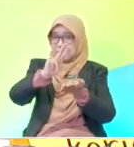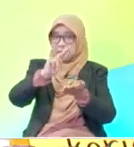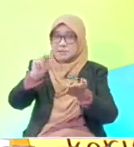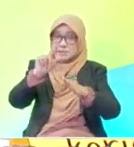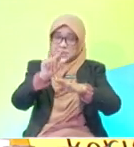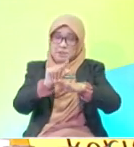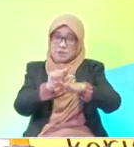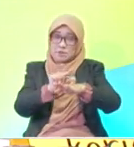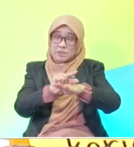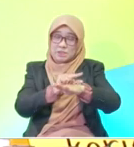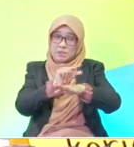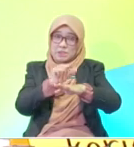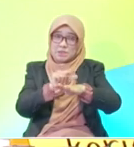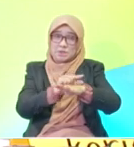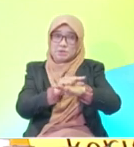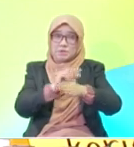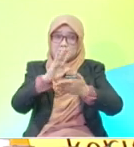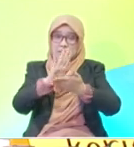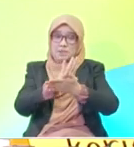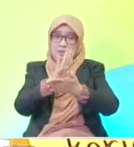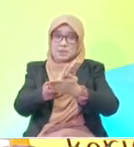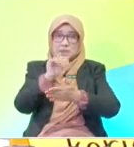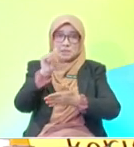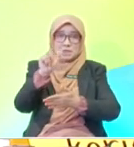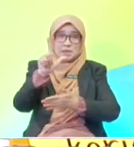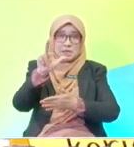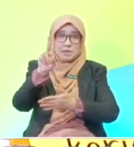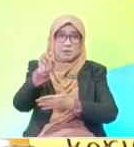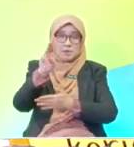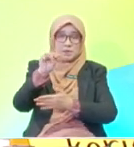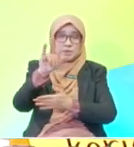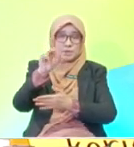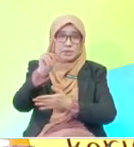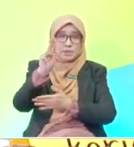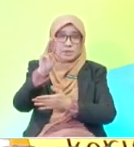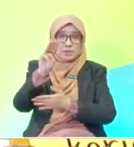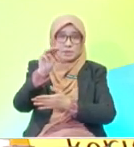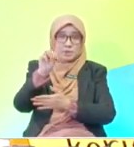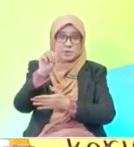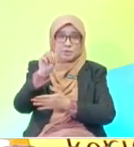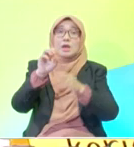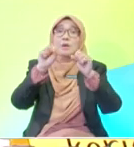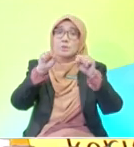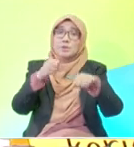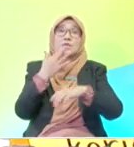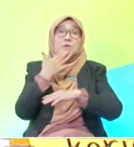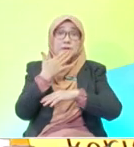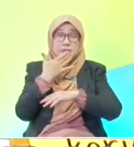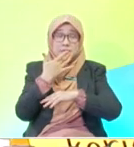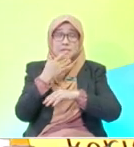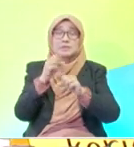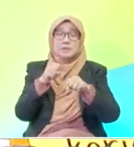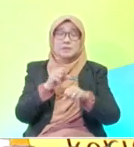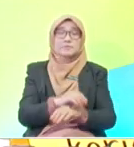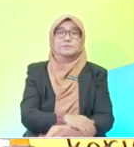ada kertas aluminium macam Abang Fizi tanya tadi, kita boleh gunakan warna untuk kita warnakanlah. Betul. Okey, kita akan